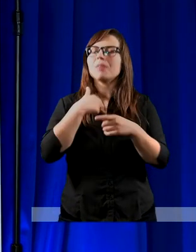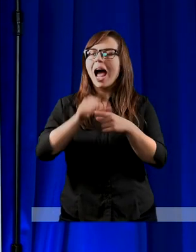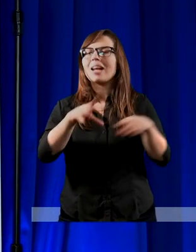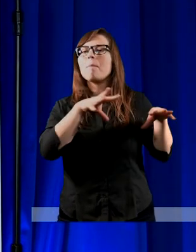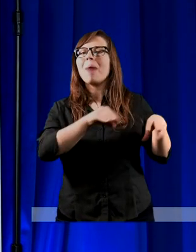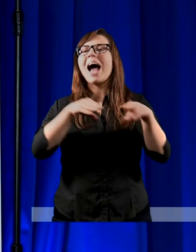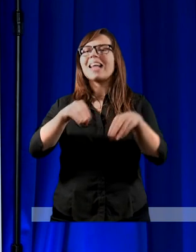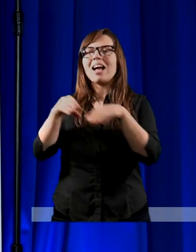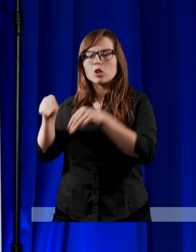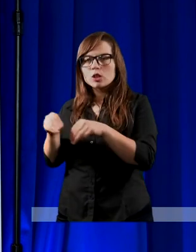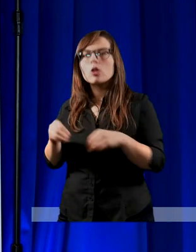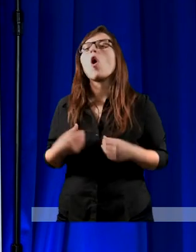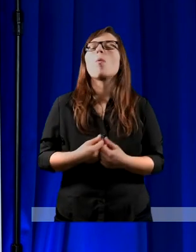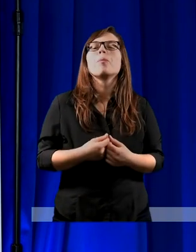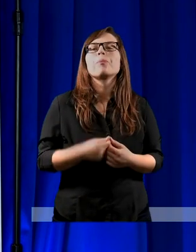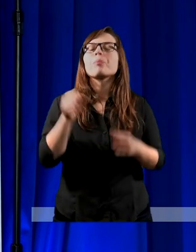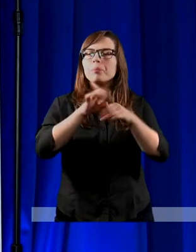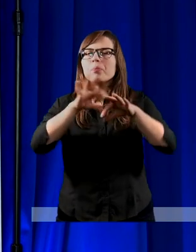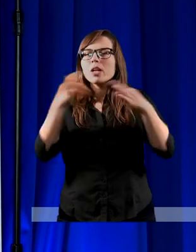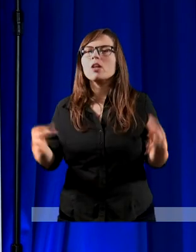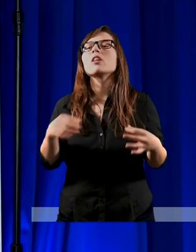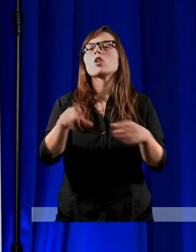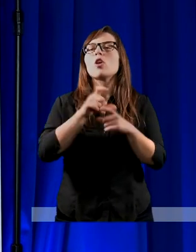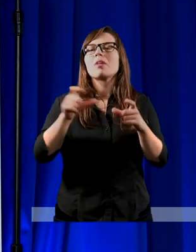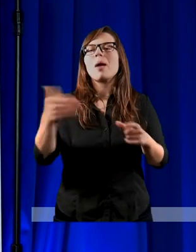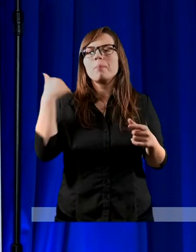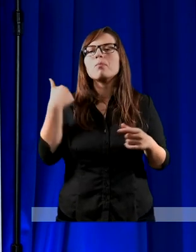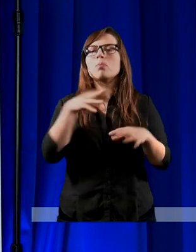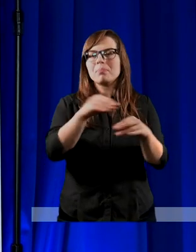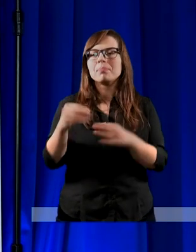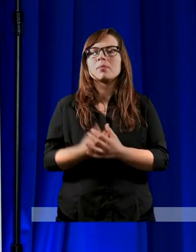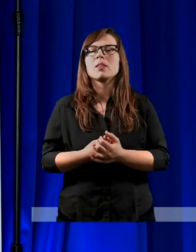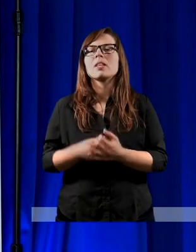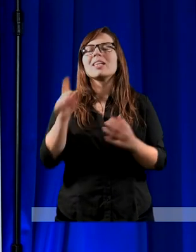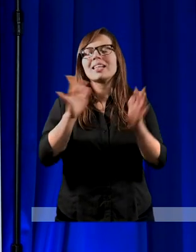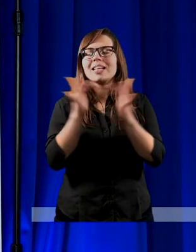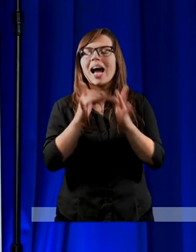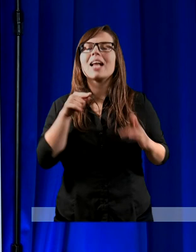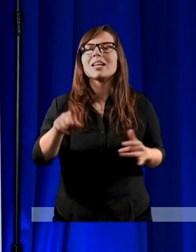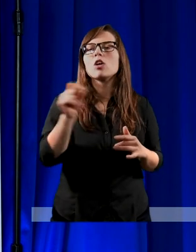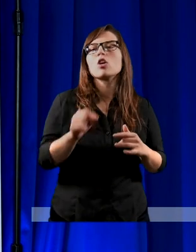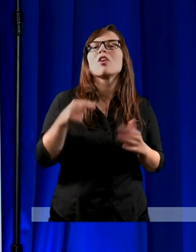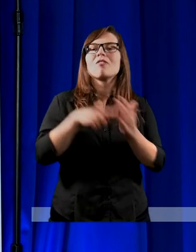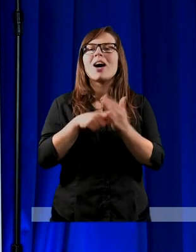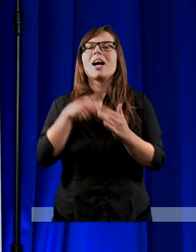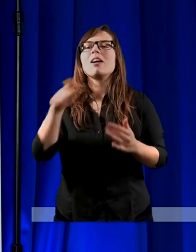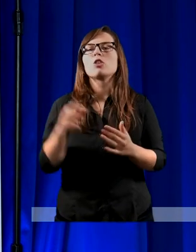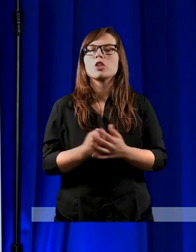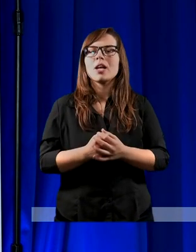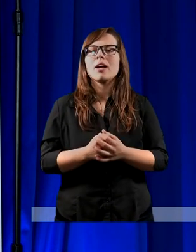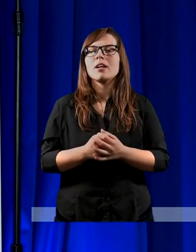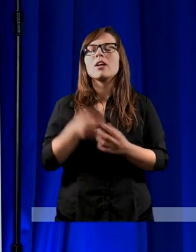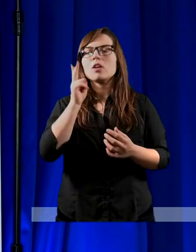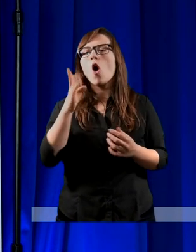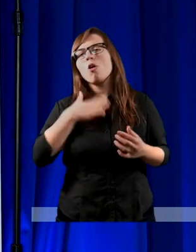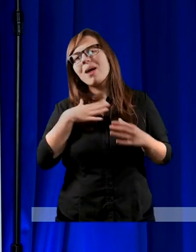Kiedyś, w sumie do tej pory, masuję od czasu do czasu w Łowiczu. Z racji tego, że masuję